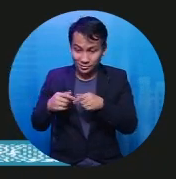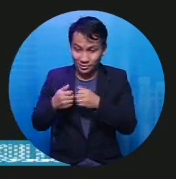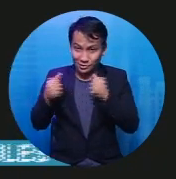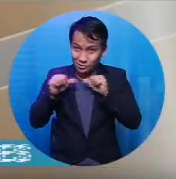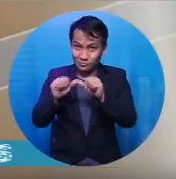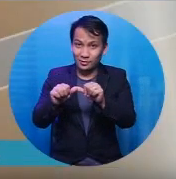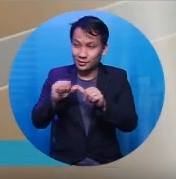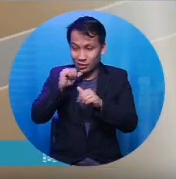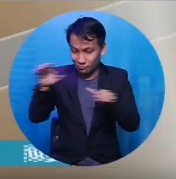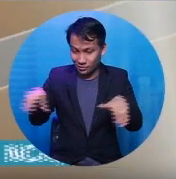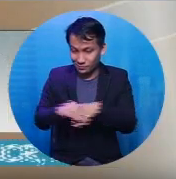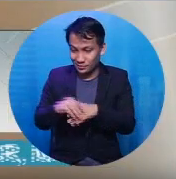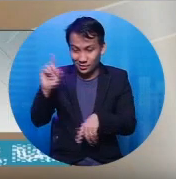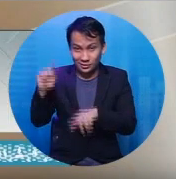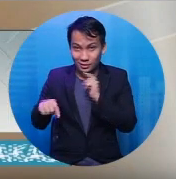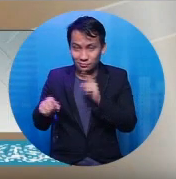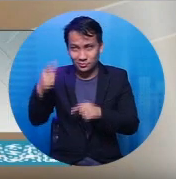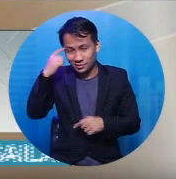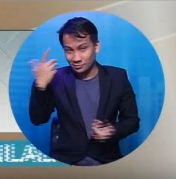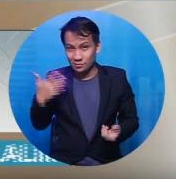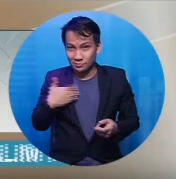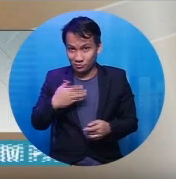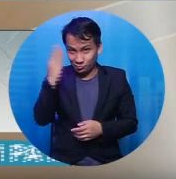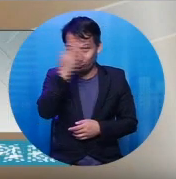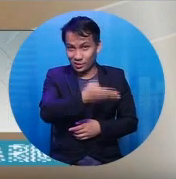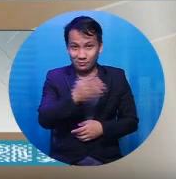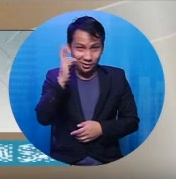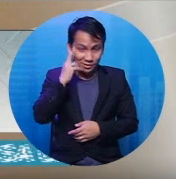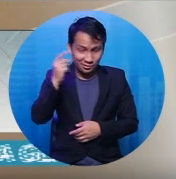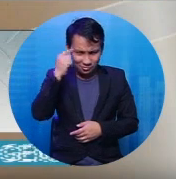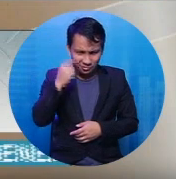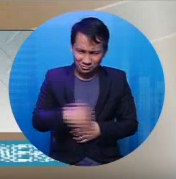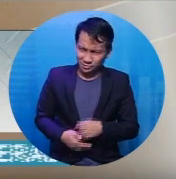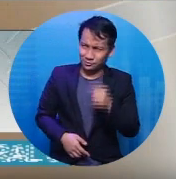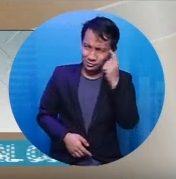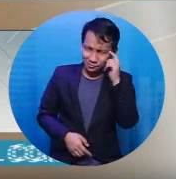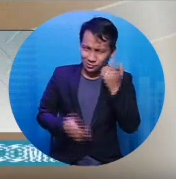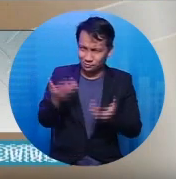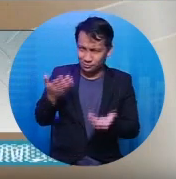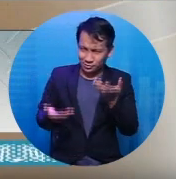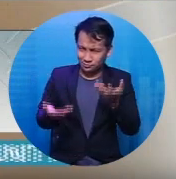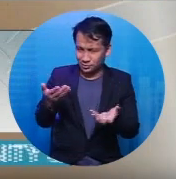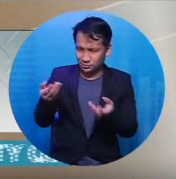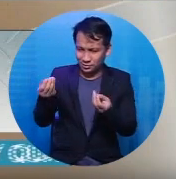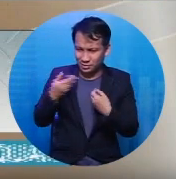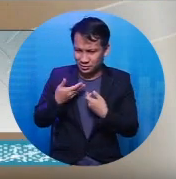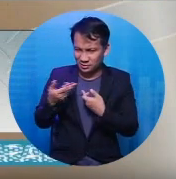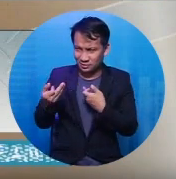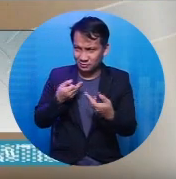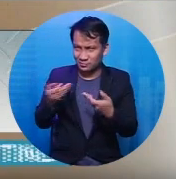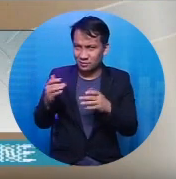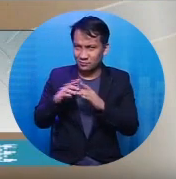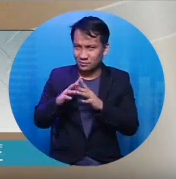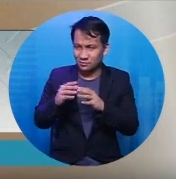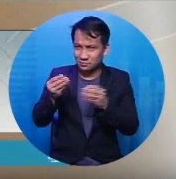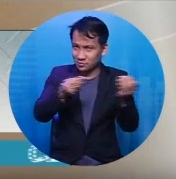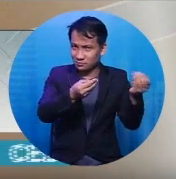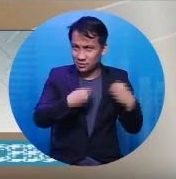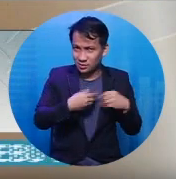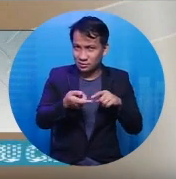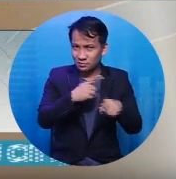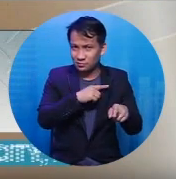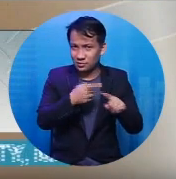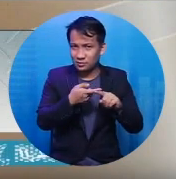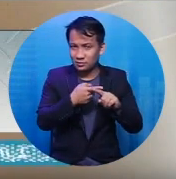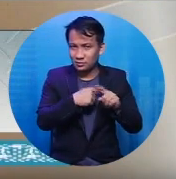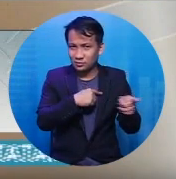Tapos nag-isip ako, idol, na baka naman ay may iba na ibibigay yung ate niya sa Amerika na matanda